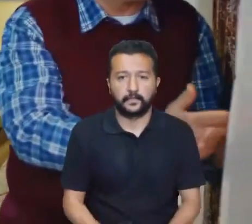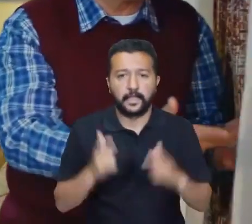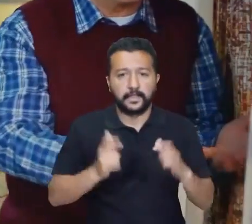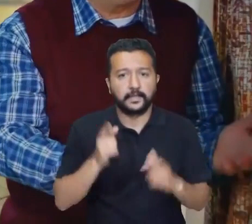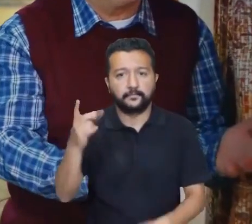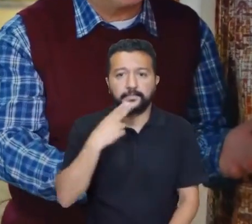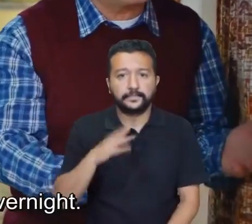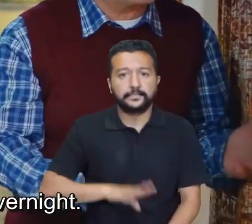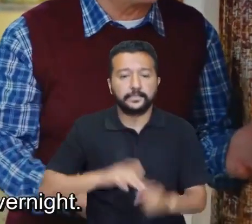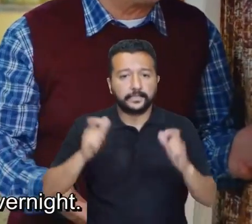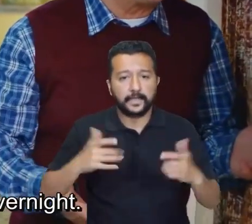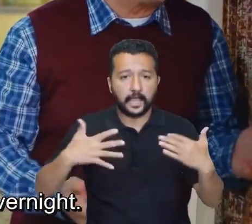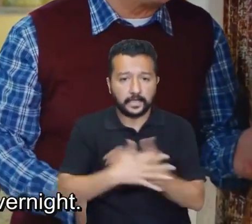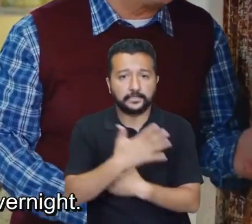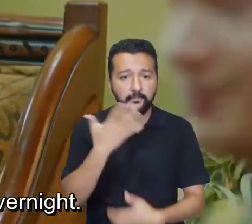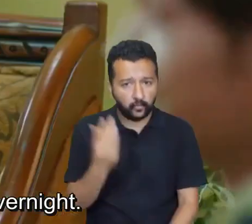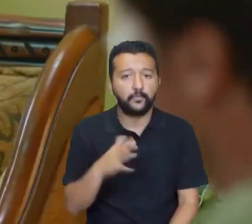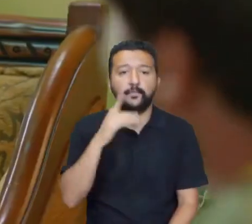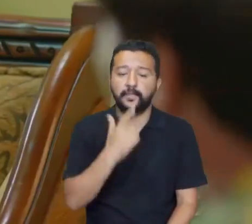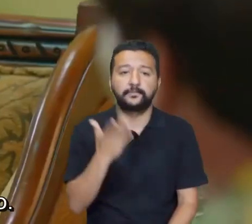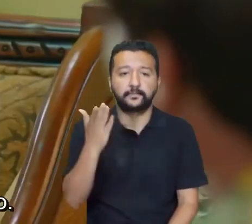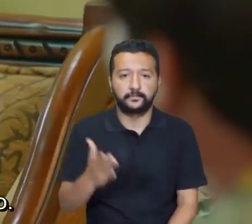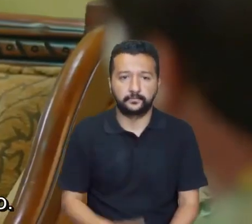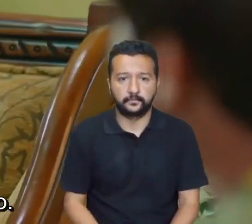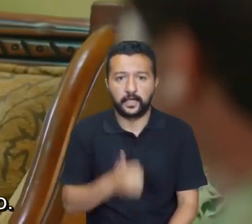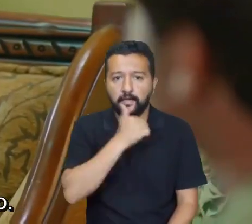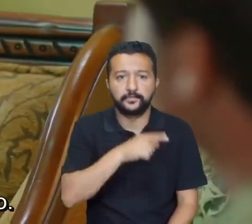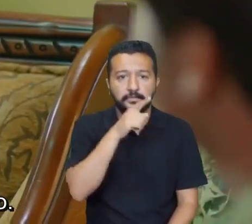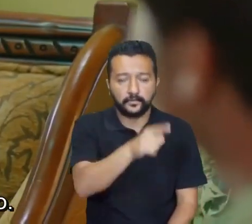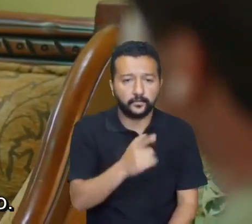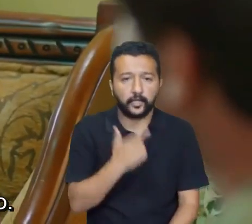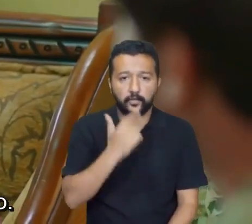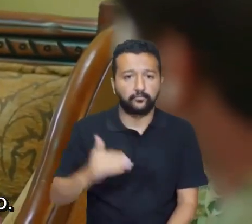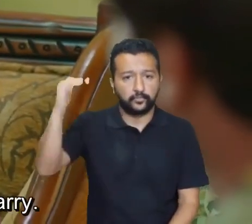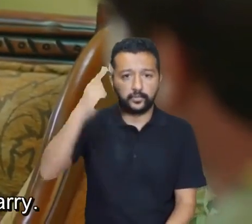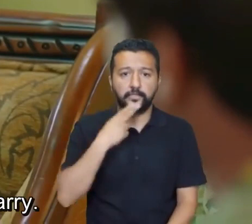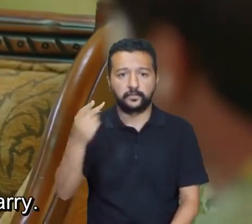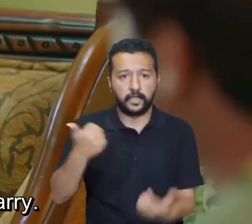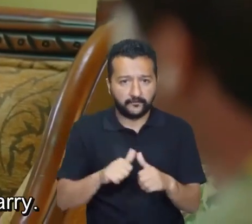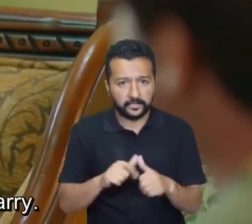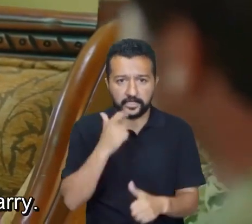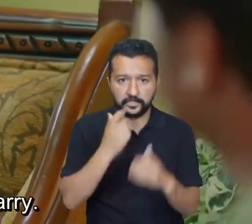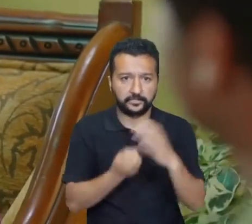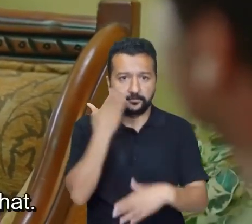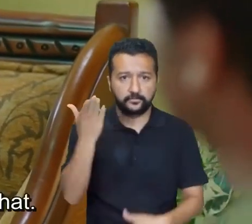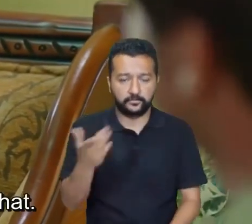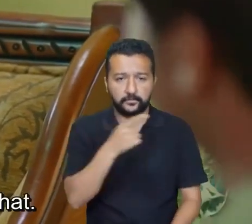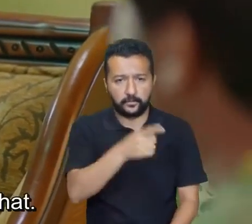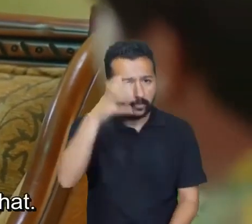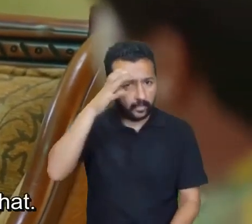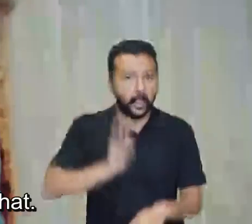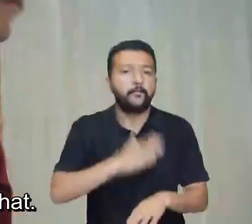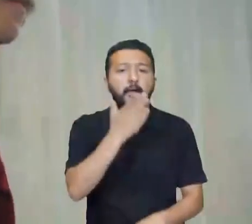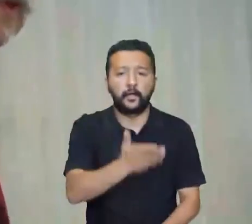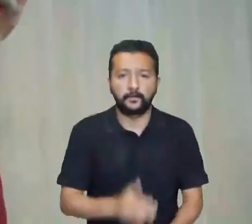Nerede kaldı bu kız ya? Akşama kalmam demişti. Abi sen de koskocaman kız ya. Evlenecek yaşa geldi. Takılma bu